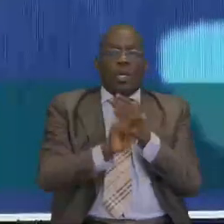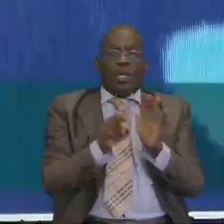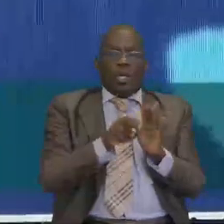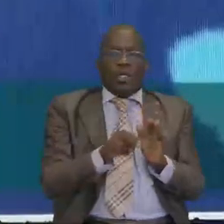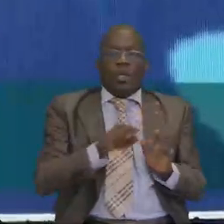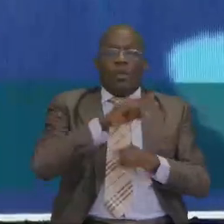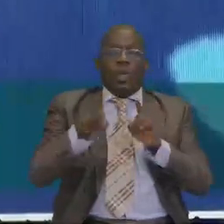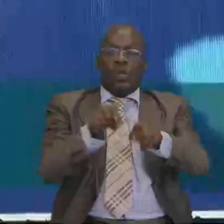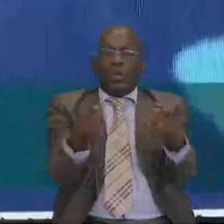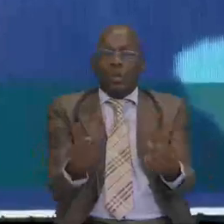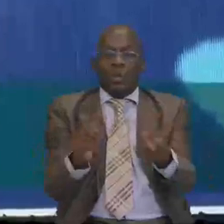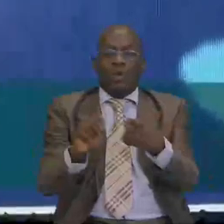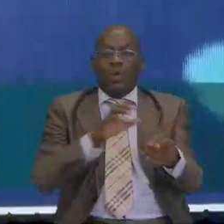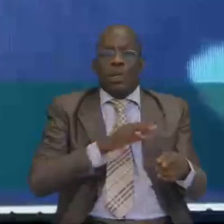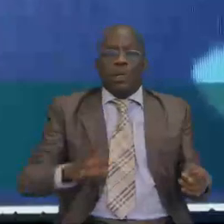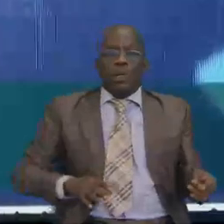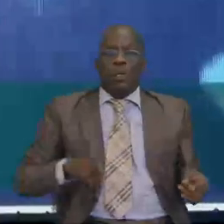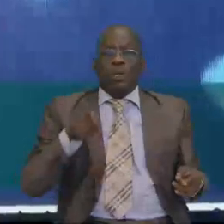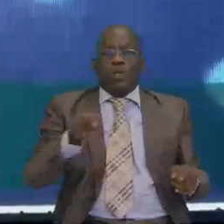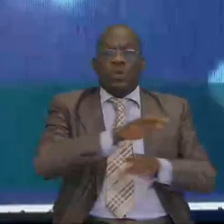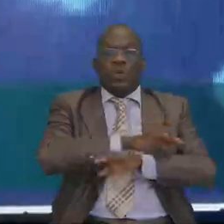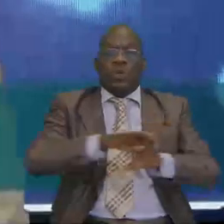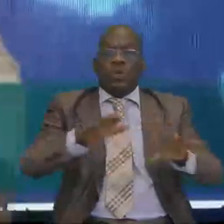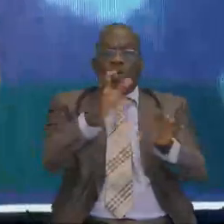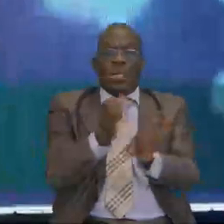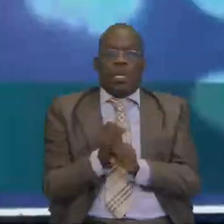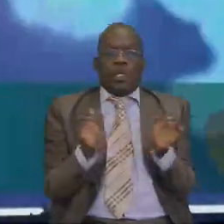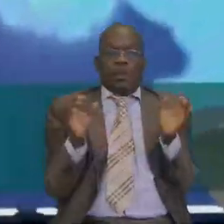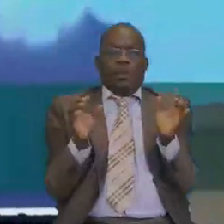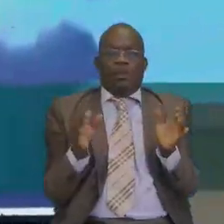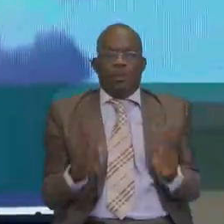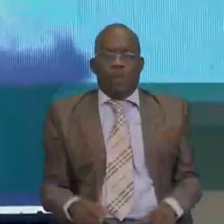à Christ, tu ne reçois pas le tremblement et la crainte.